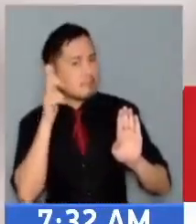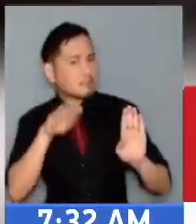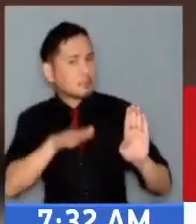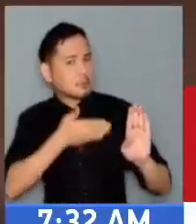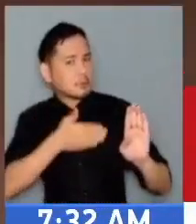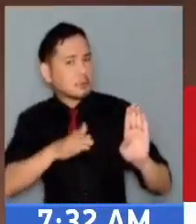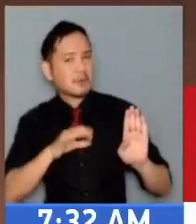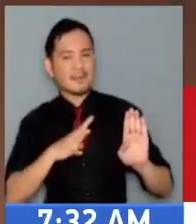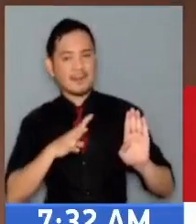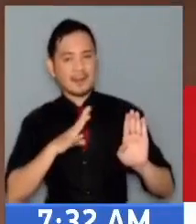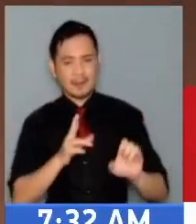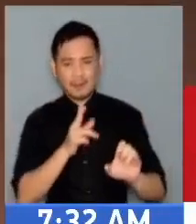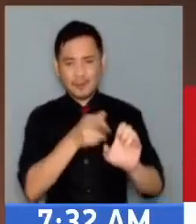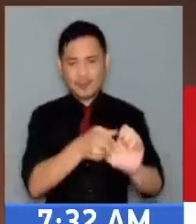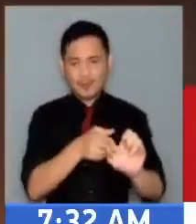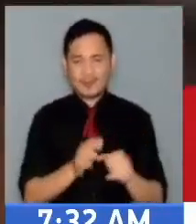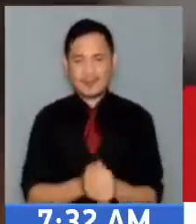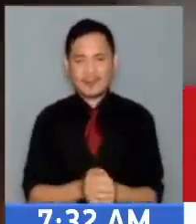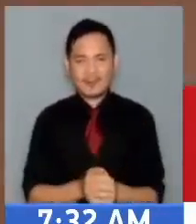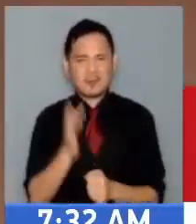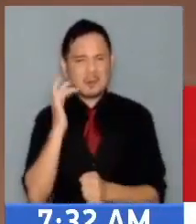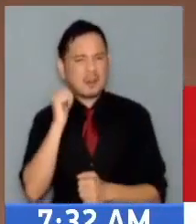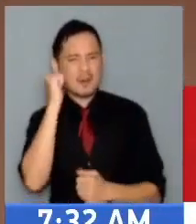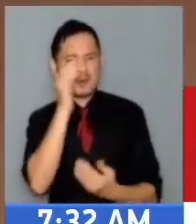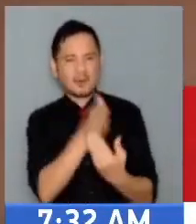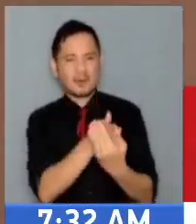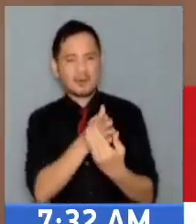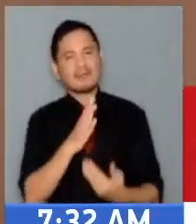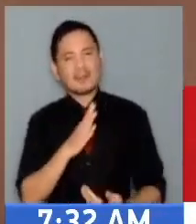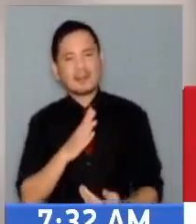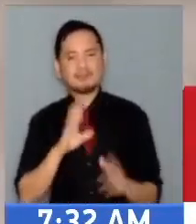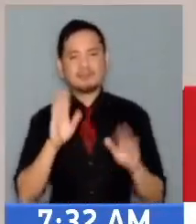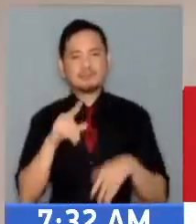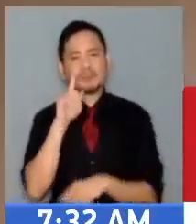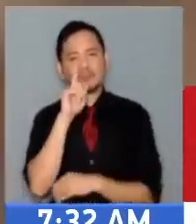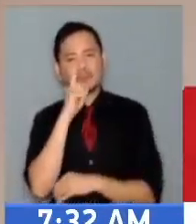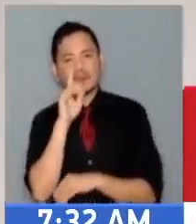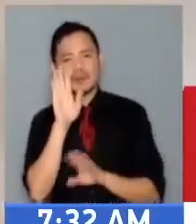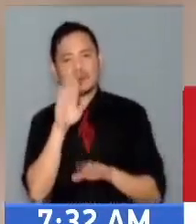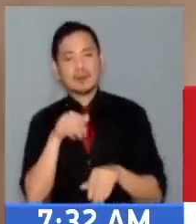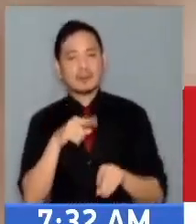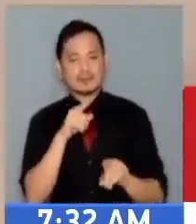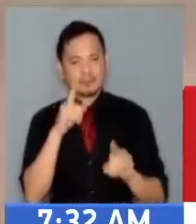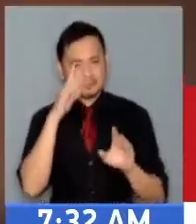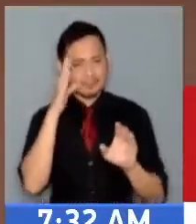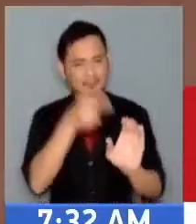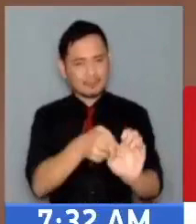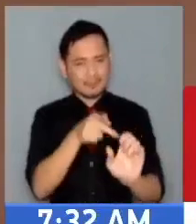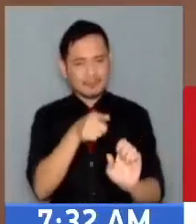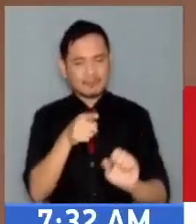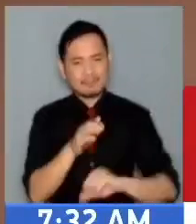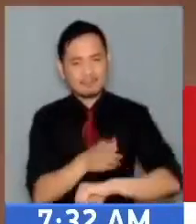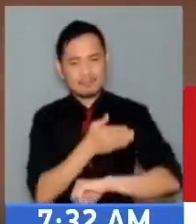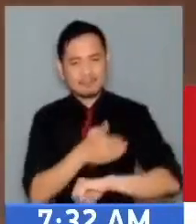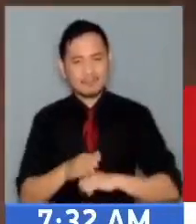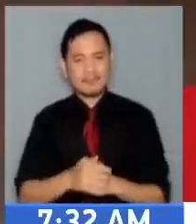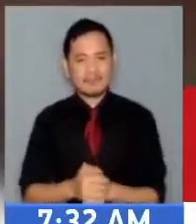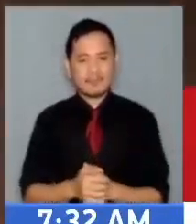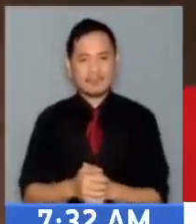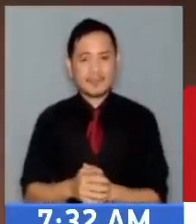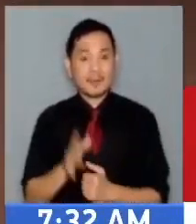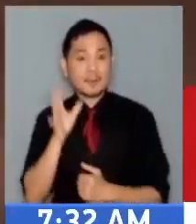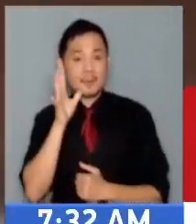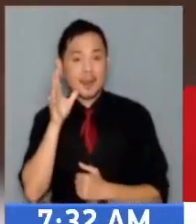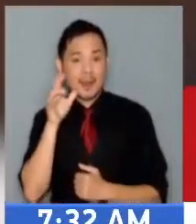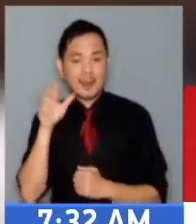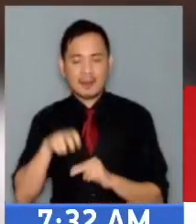hindi maistorbo ng rider. Kaya imbis na mainip, nakijamming na lang si Louie. Pagtapos ng performance ni Nanay, napansin na niya ang